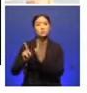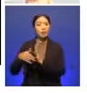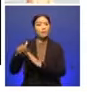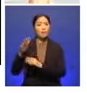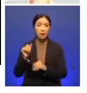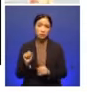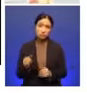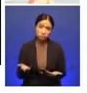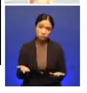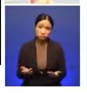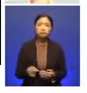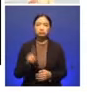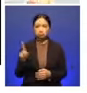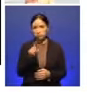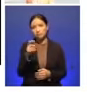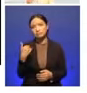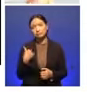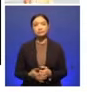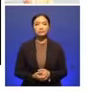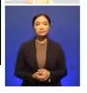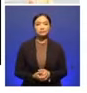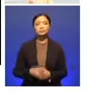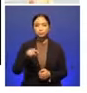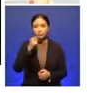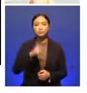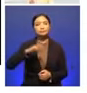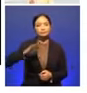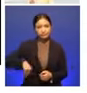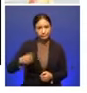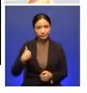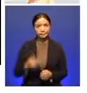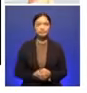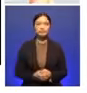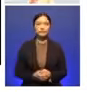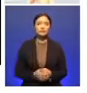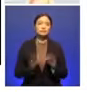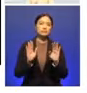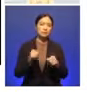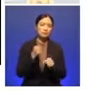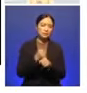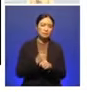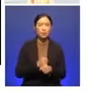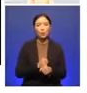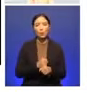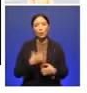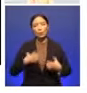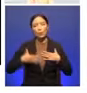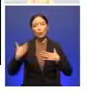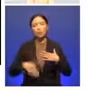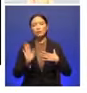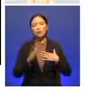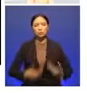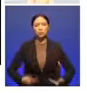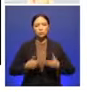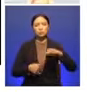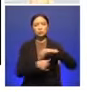คะซึ่งอันนี้อาจจะมีหลายท่านที่ถามขึ้นมาซึ่งเดี๋ยวก็จะพูดในทีหลังนะคะว่ามันไม่จำเป็นต้องทำถึงขนาดนี้เนี่ยนะคะชีวิตในเรือ